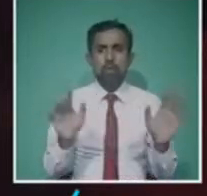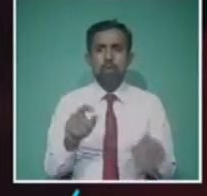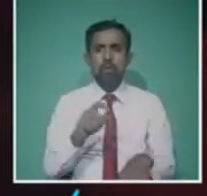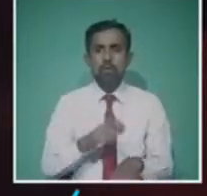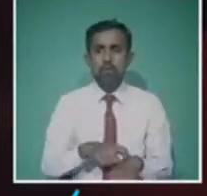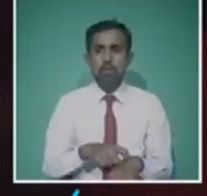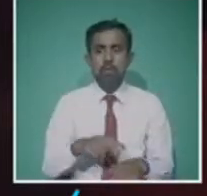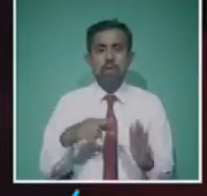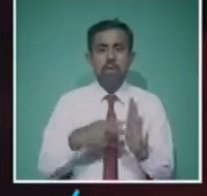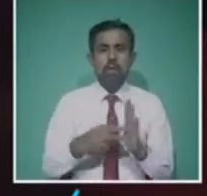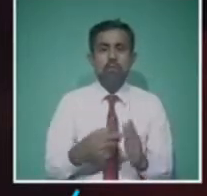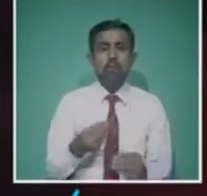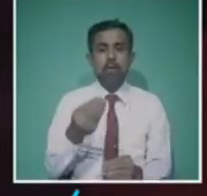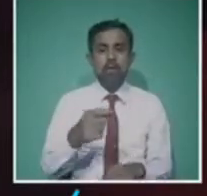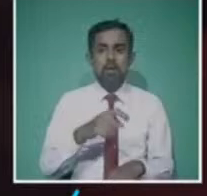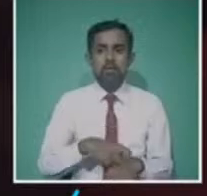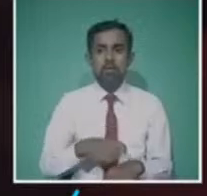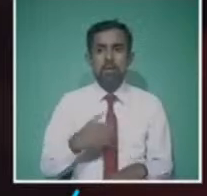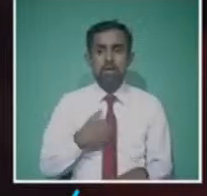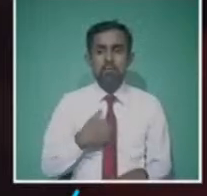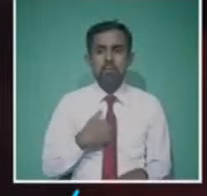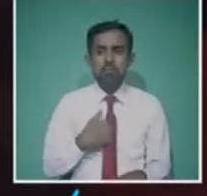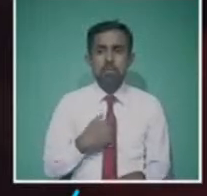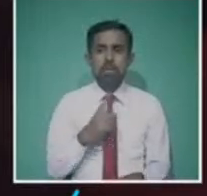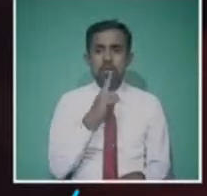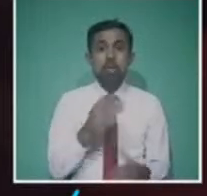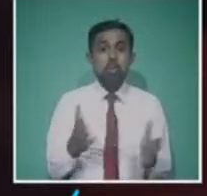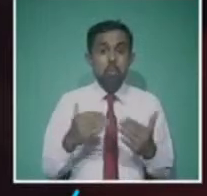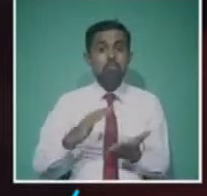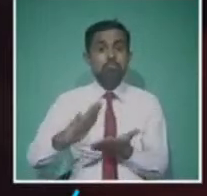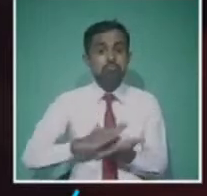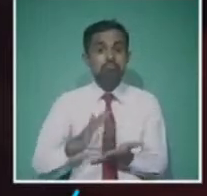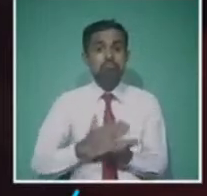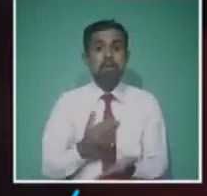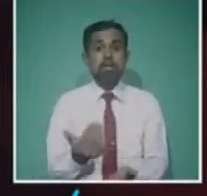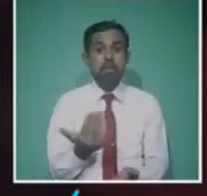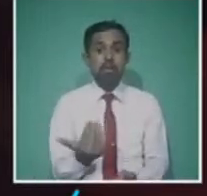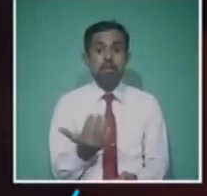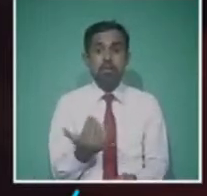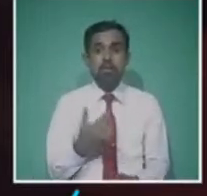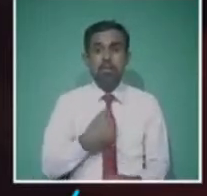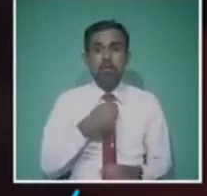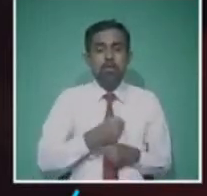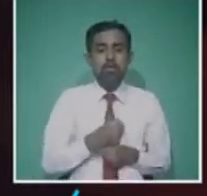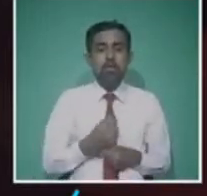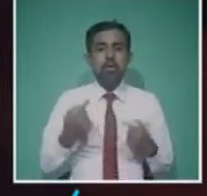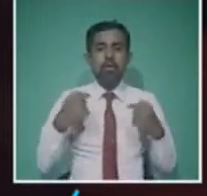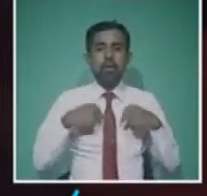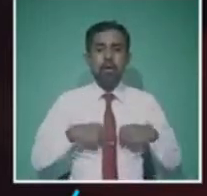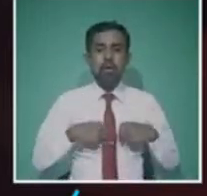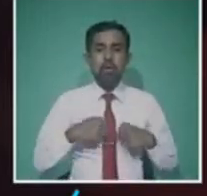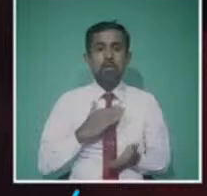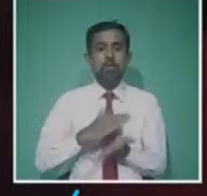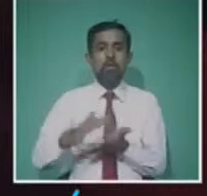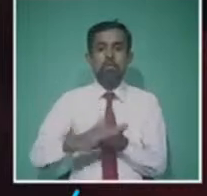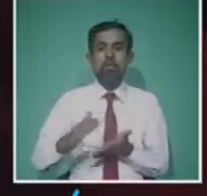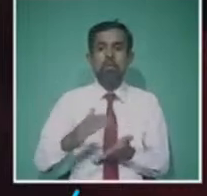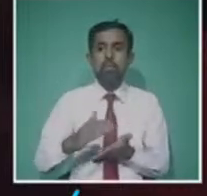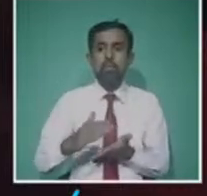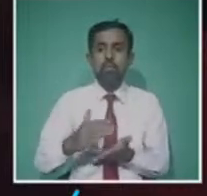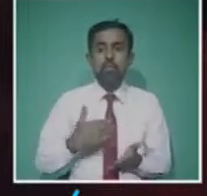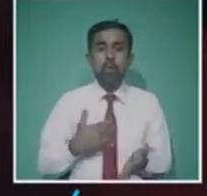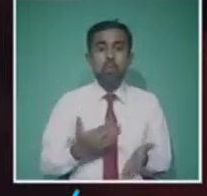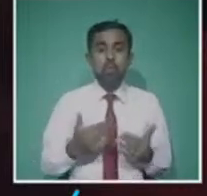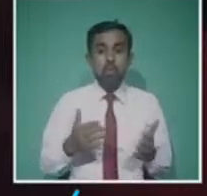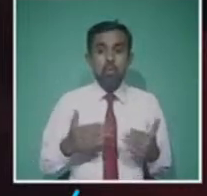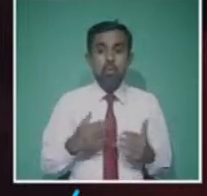කරනකොට අයවැයක් ඉදිරිපත් කරනකොට අපිත් බොහෝ වෙලාවට ඉල්ලුවේ තව තවත් සහන දෙන්න කියලා. අපි ආණ්ඩු පක්ෂේ නියෝජනය කරන වෙලාවේ අපි සහන දෙනකොට අපි තව